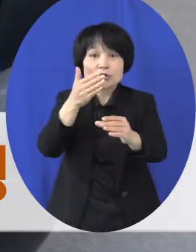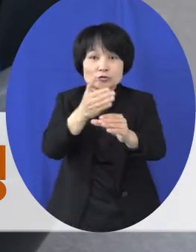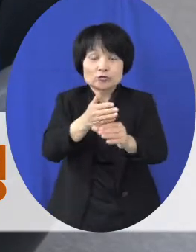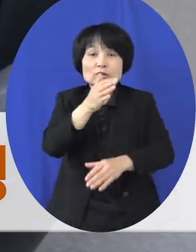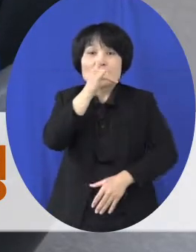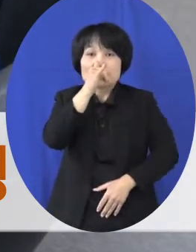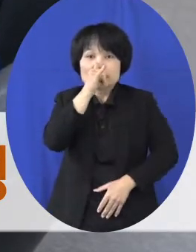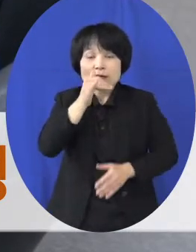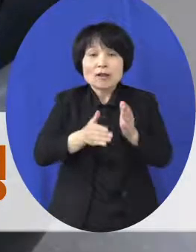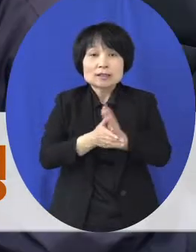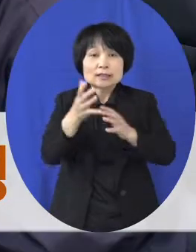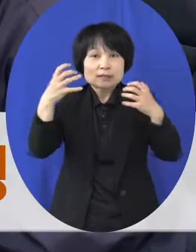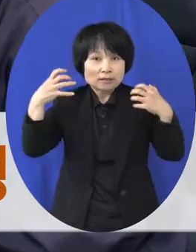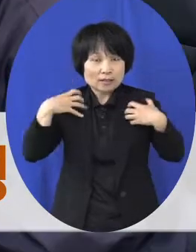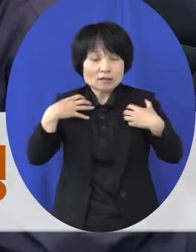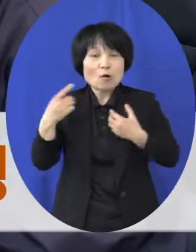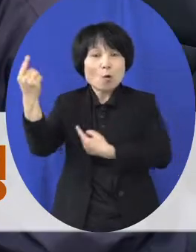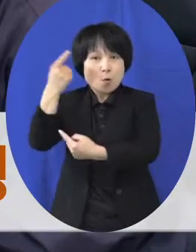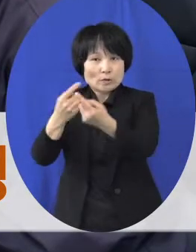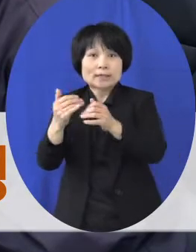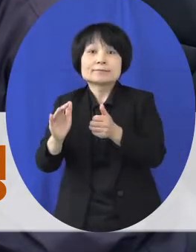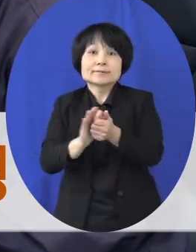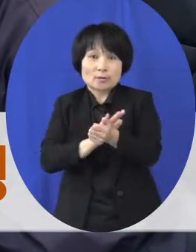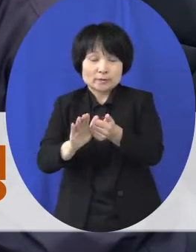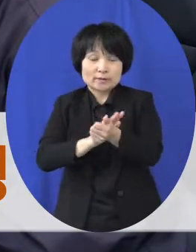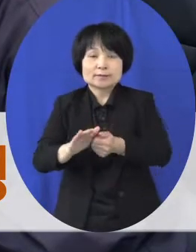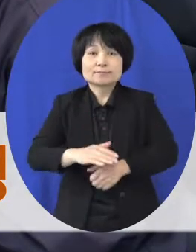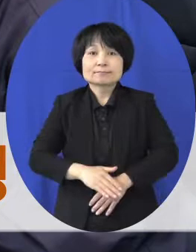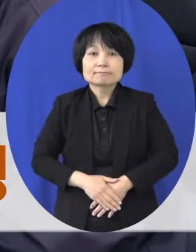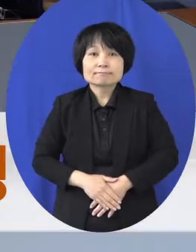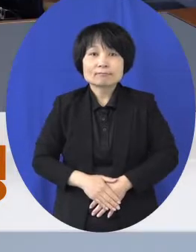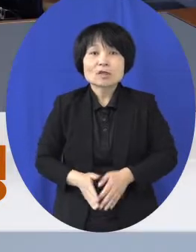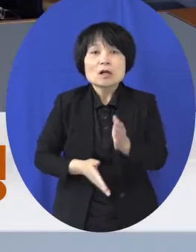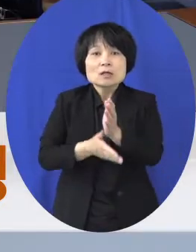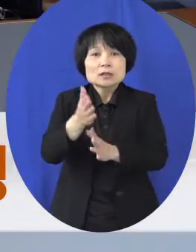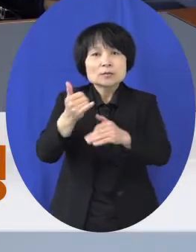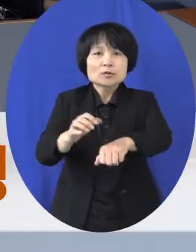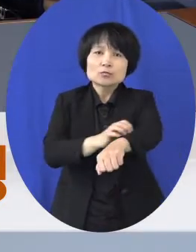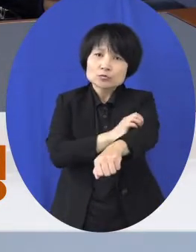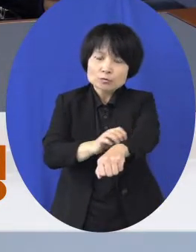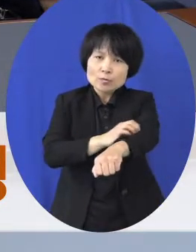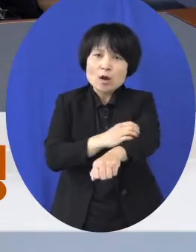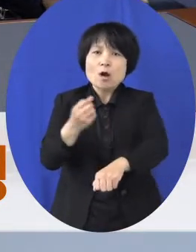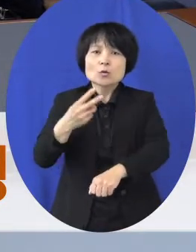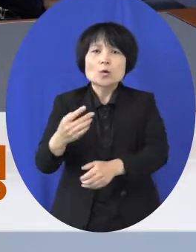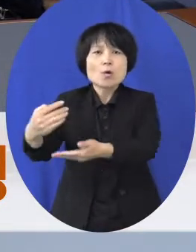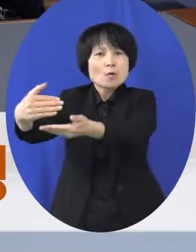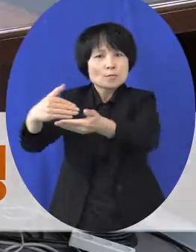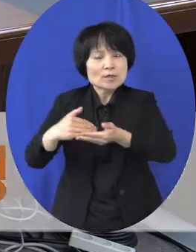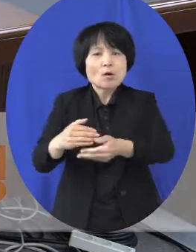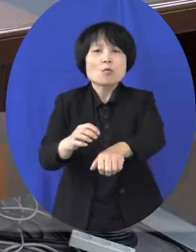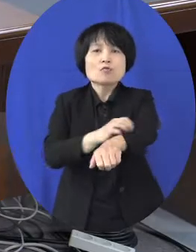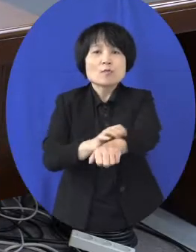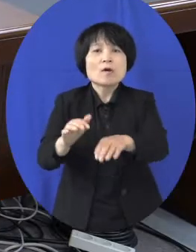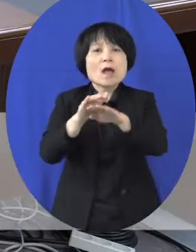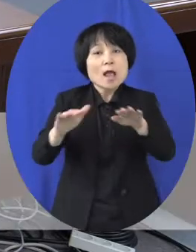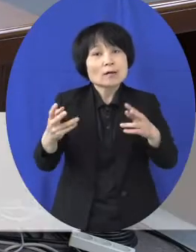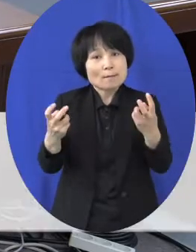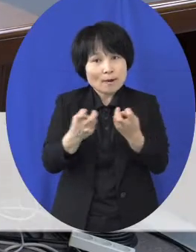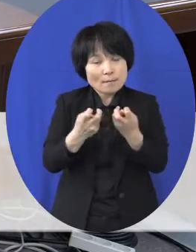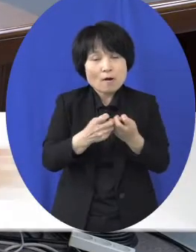민원 서비스인데요. 이날 민원 상담에는 시민의 생활 불편 사항과 민원 불편 사항과 관련한 해결 방안에